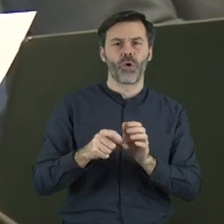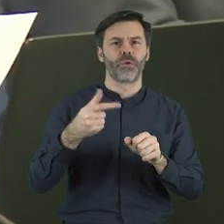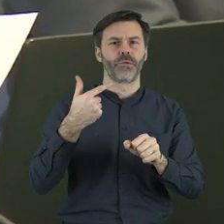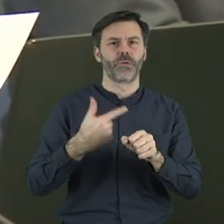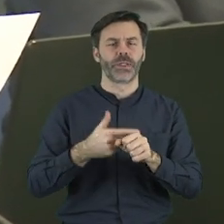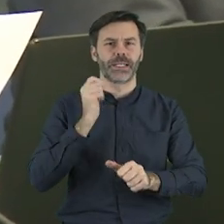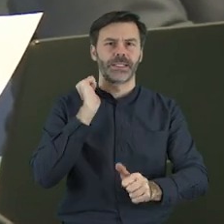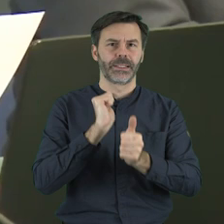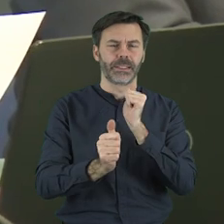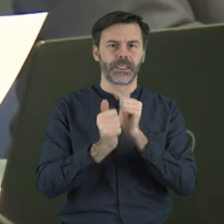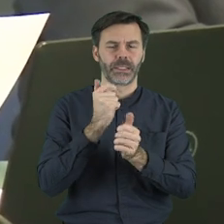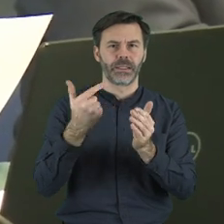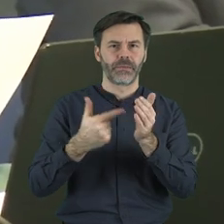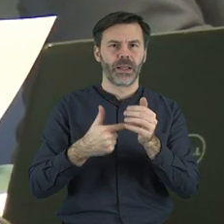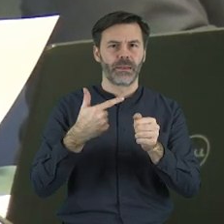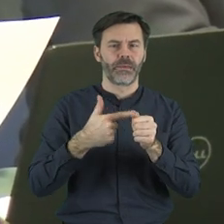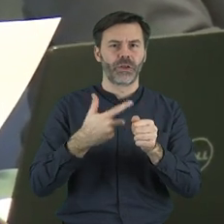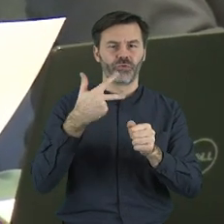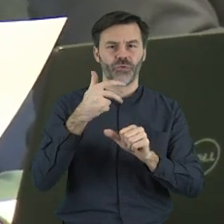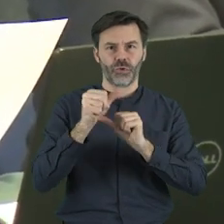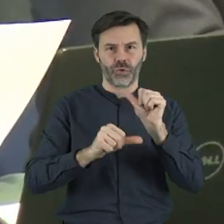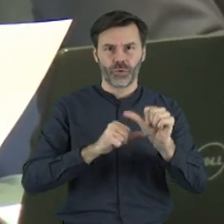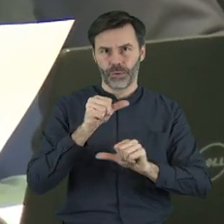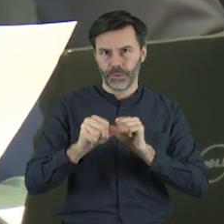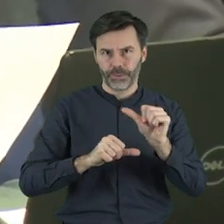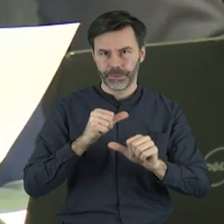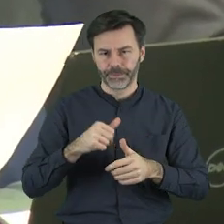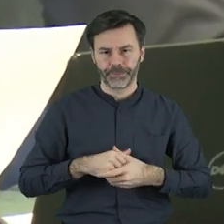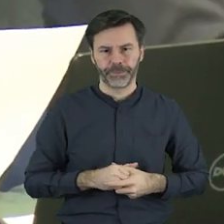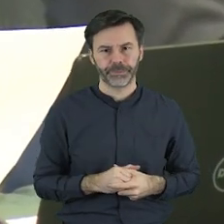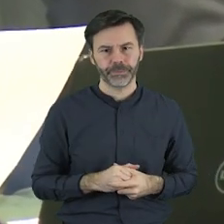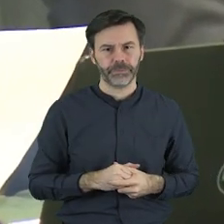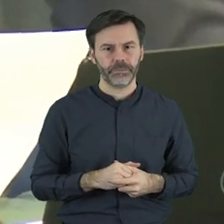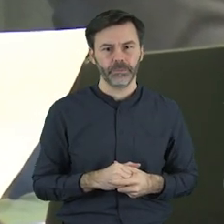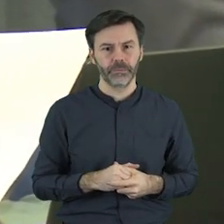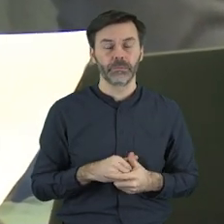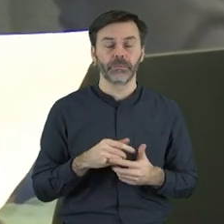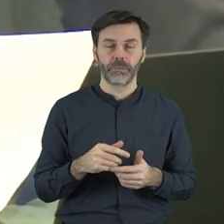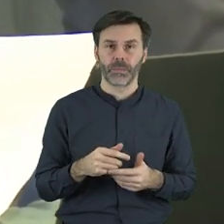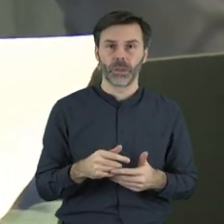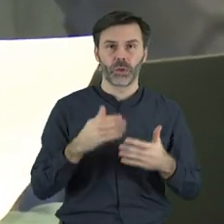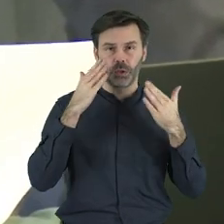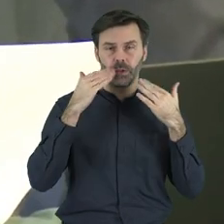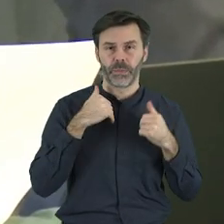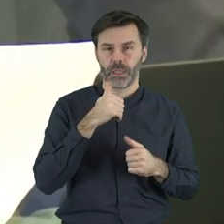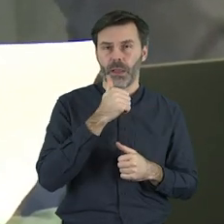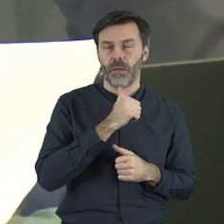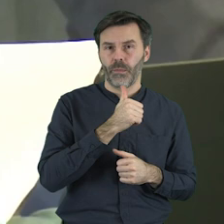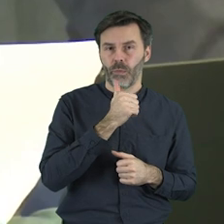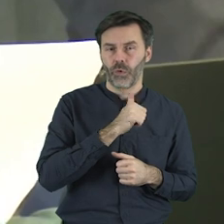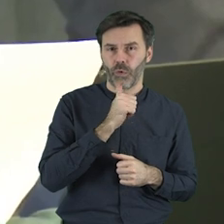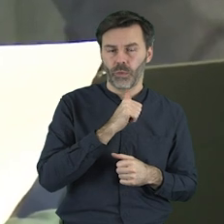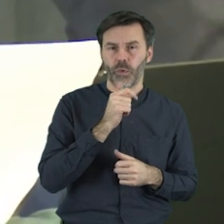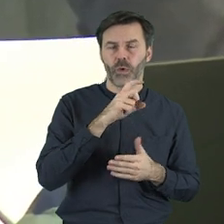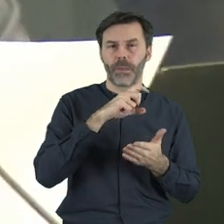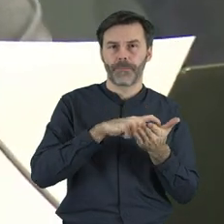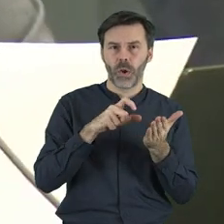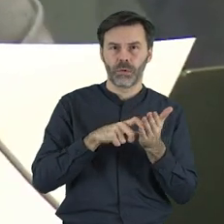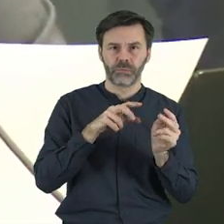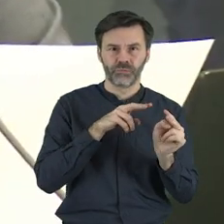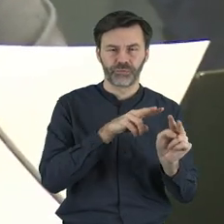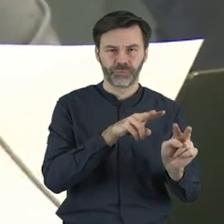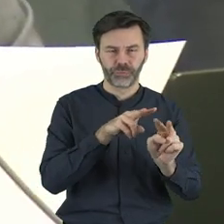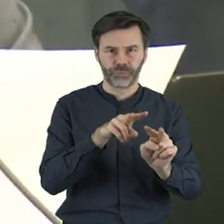Również szpital próbuje wydzierżawić te pomieszczenia. No, znowuż na rok, to jest